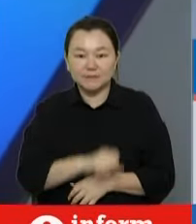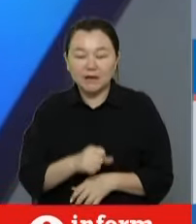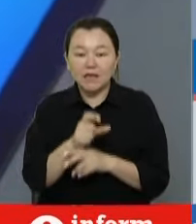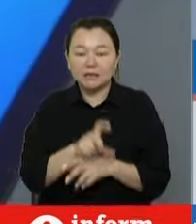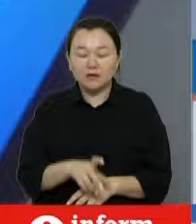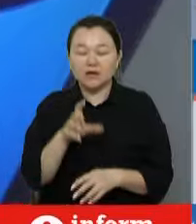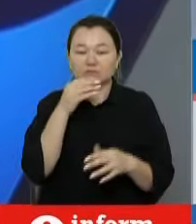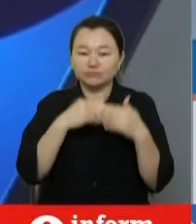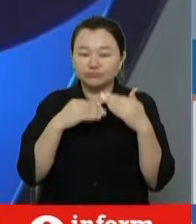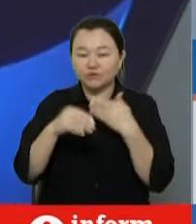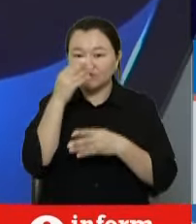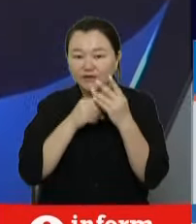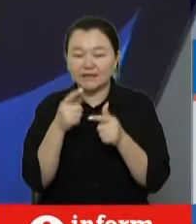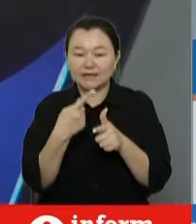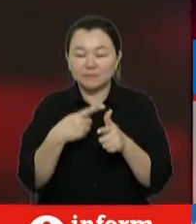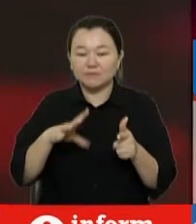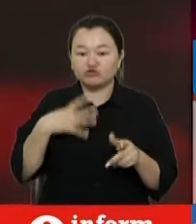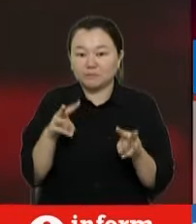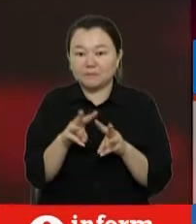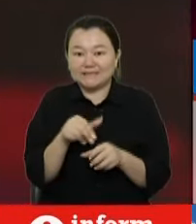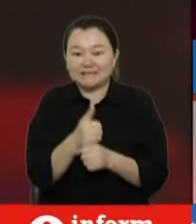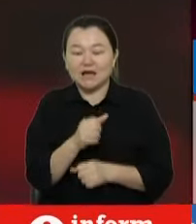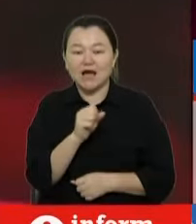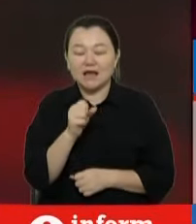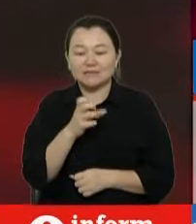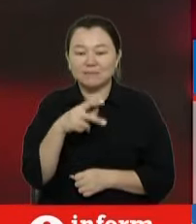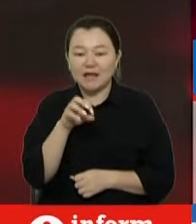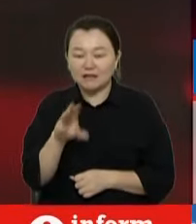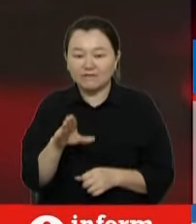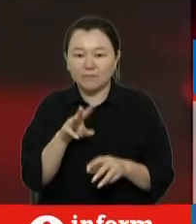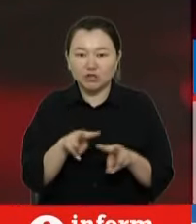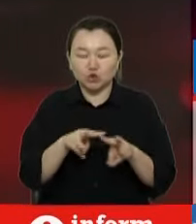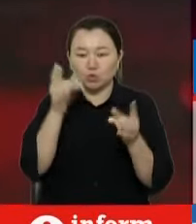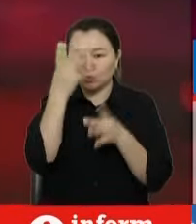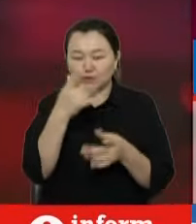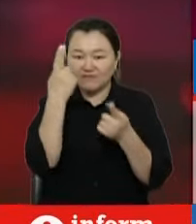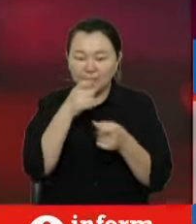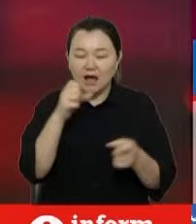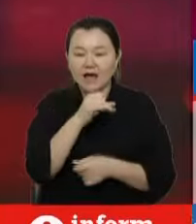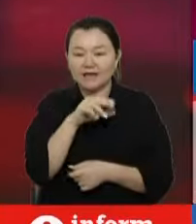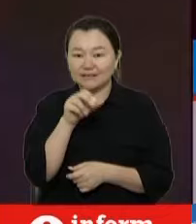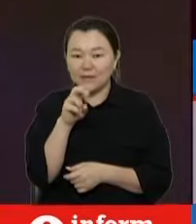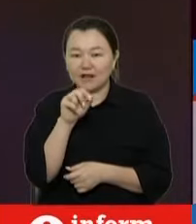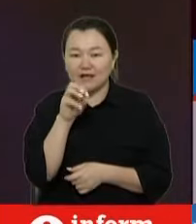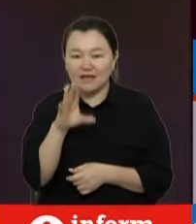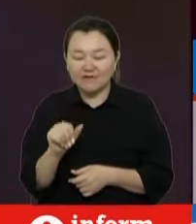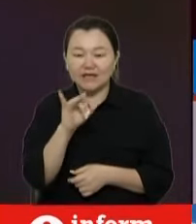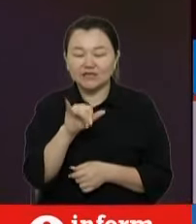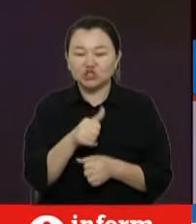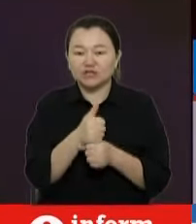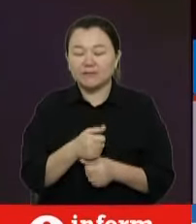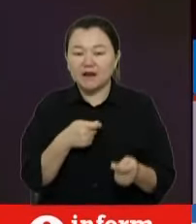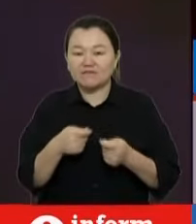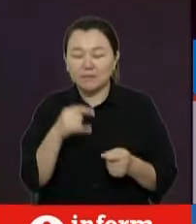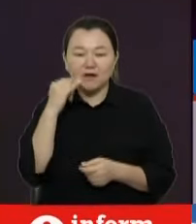мессенджерах рассылали фейки от имени экс-премьер-министра Алихана Смаилова, министра культуры и информации Аиды Балаевой и членов правительства. Ранее в